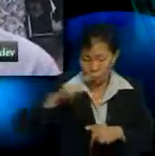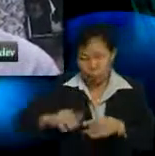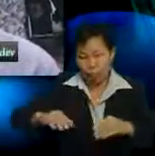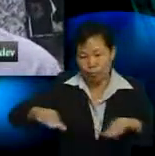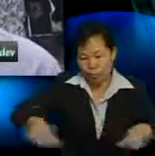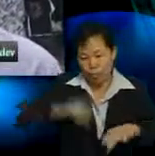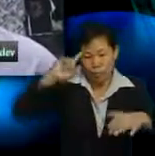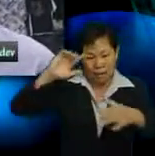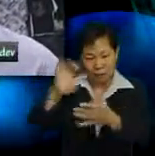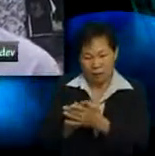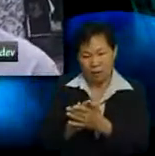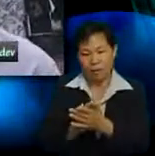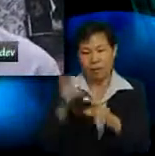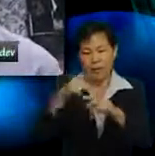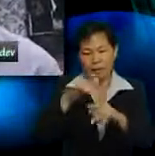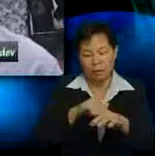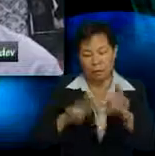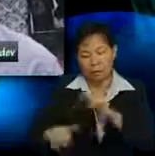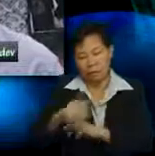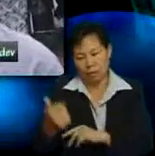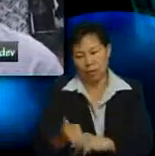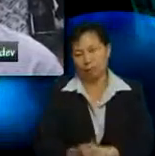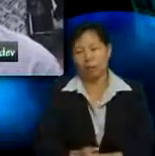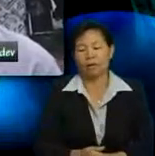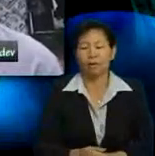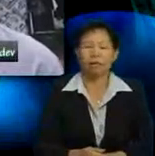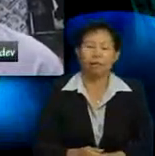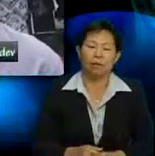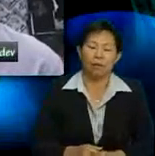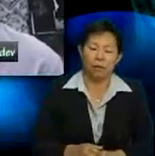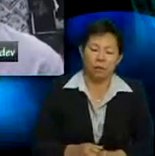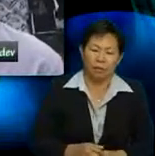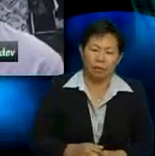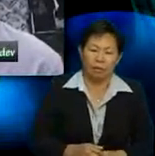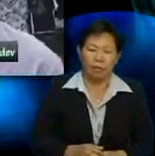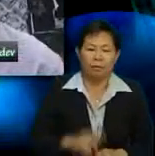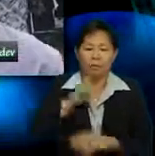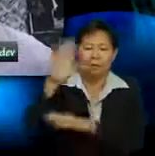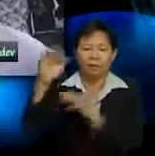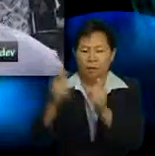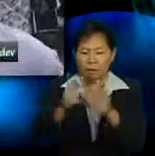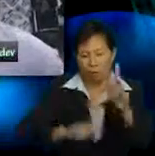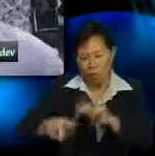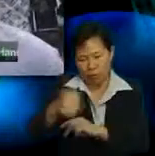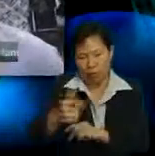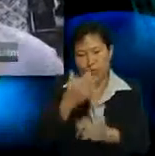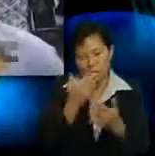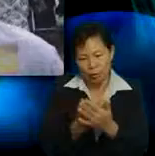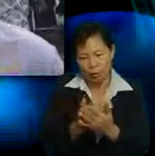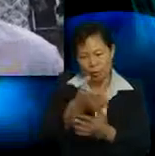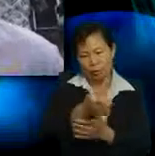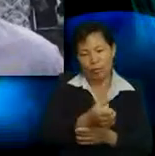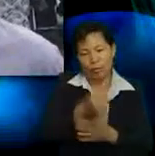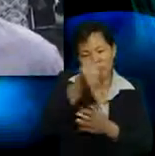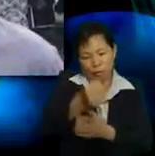keyakinan pada orang lain lah. Macam kata kalau dia berhubung dengan orang lain, macam kata kalau dia berjanji dengan orang lain, eloklah dia pegang